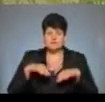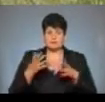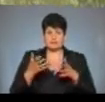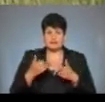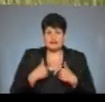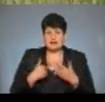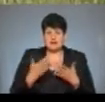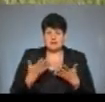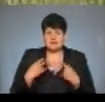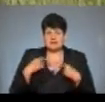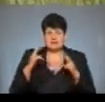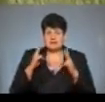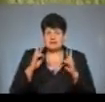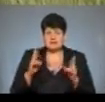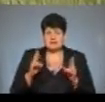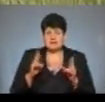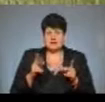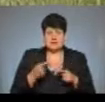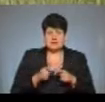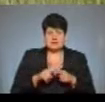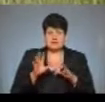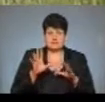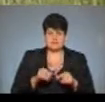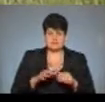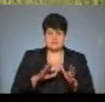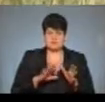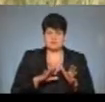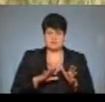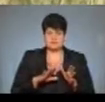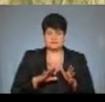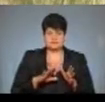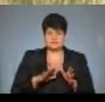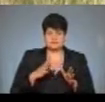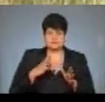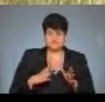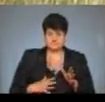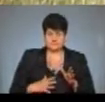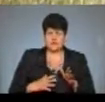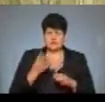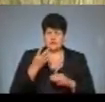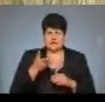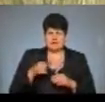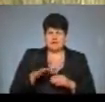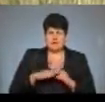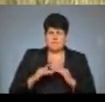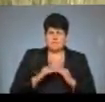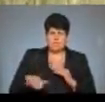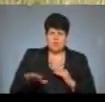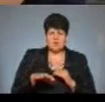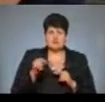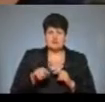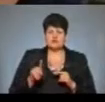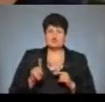бо я не знаю, як його те все перезимувати. 4 гектари поля, розповідає жінка, те, з чого